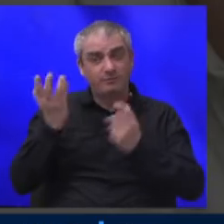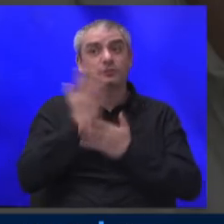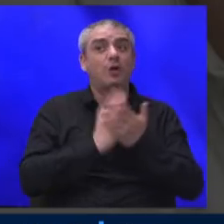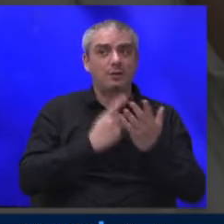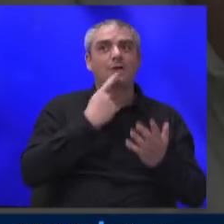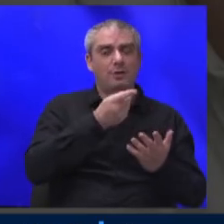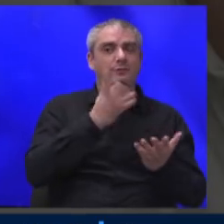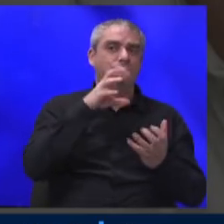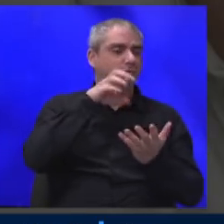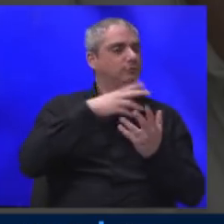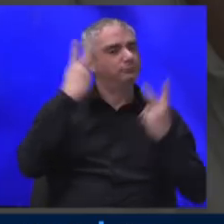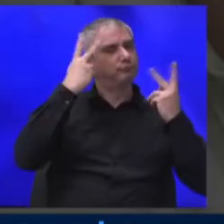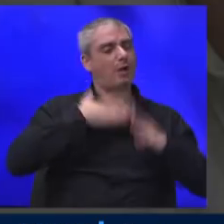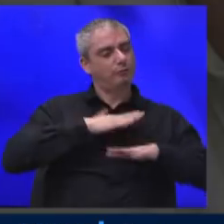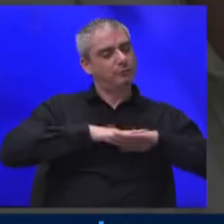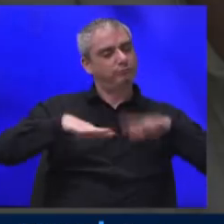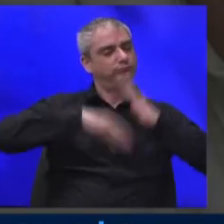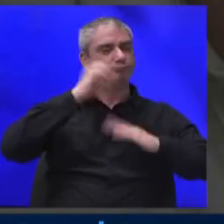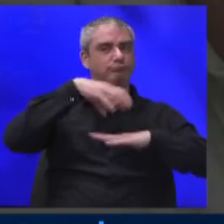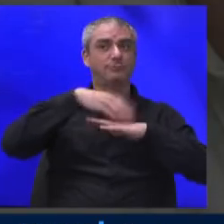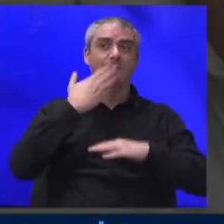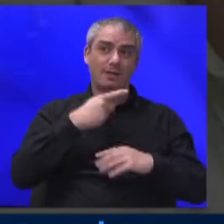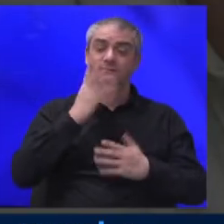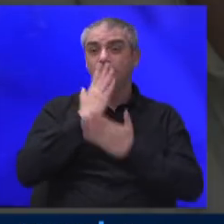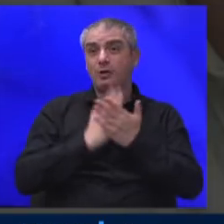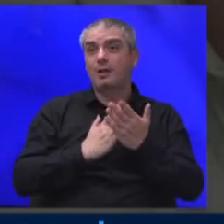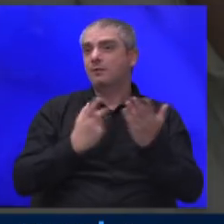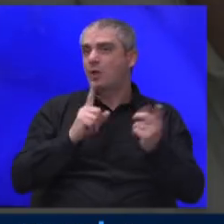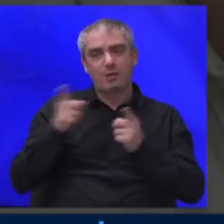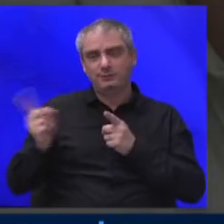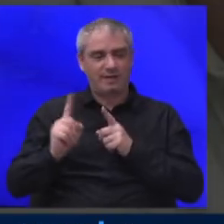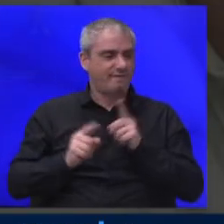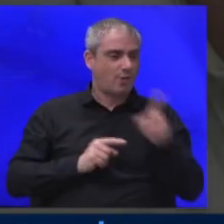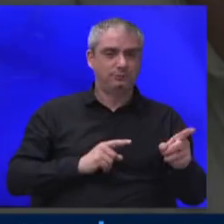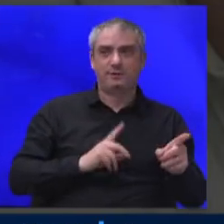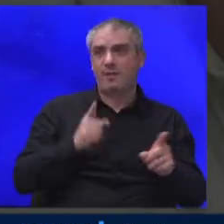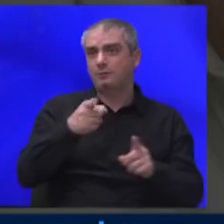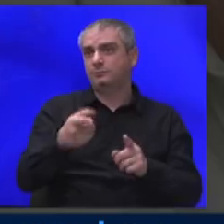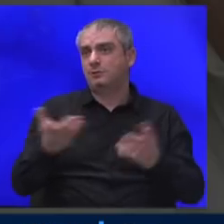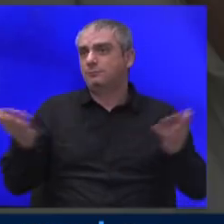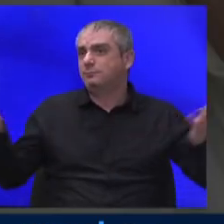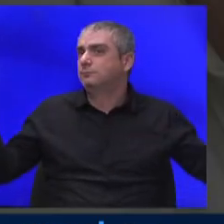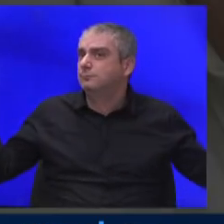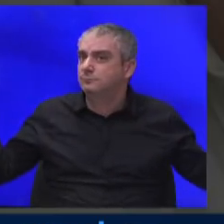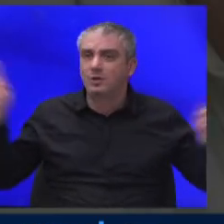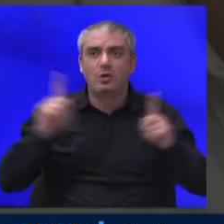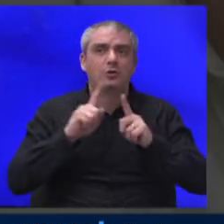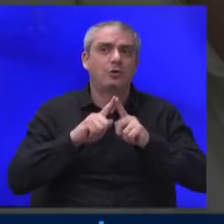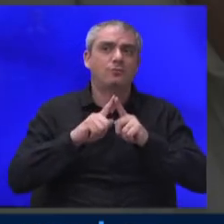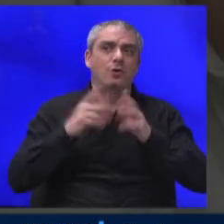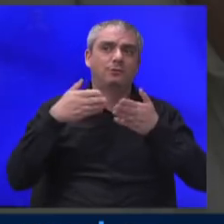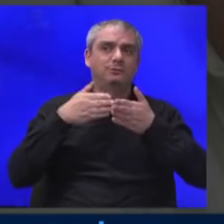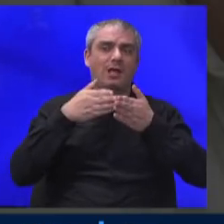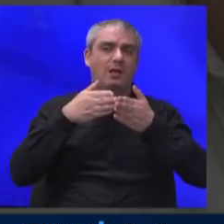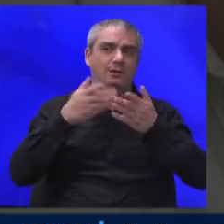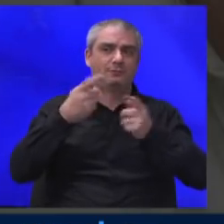להכניס אותם ליישוב הארץ, ויש כאלה לצערי שהוא לא עונה, לא לקטגוריה הזו, ולא לקטגוריה הזו. זה כמו סירה,